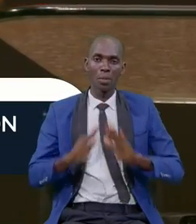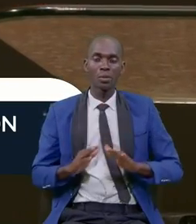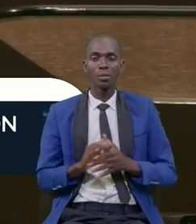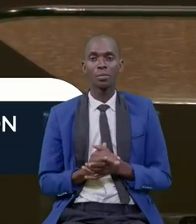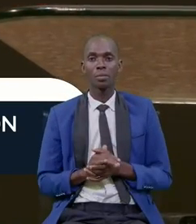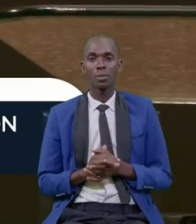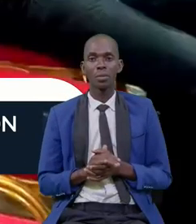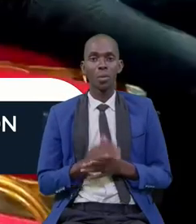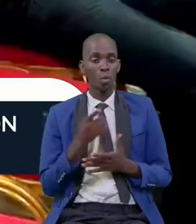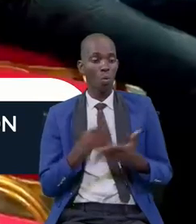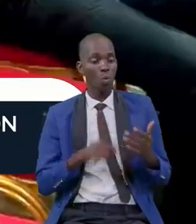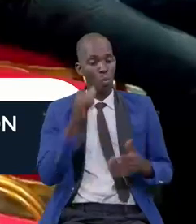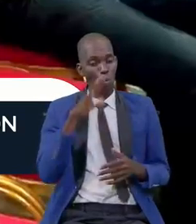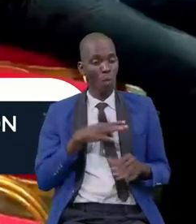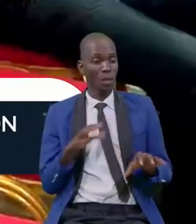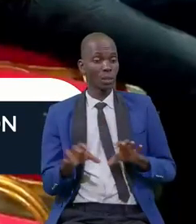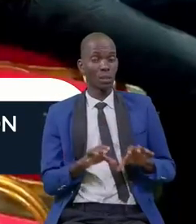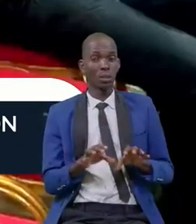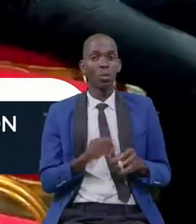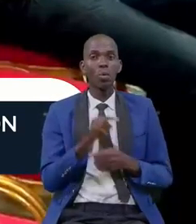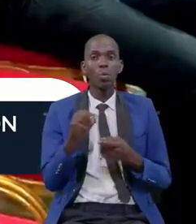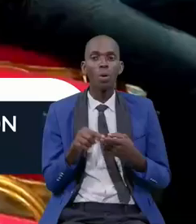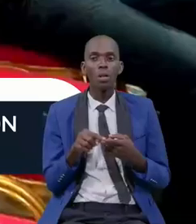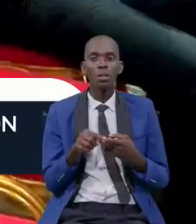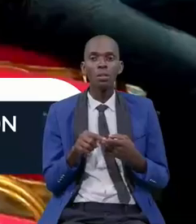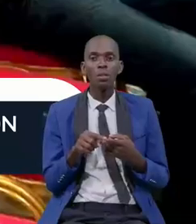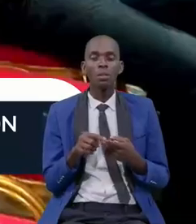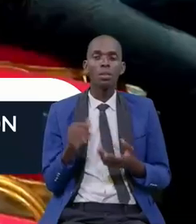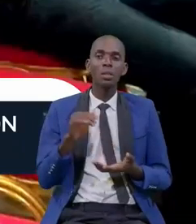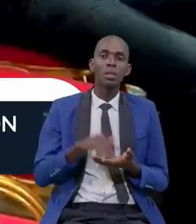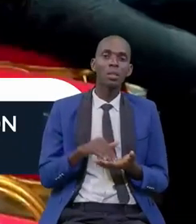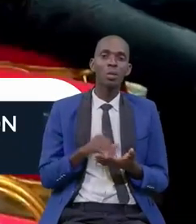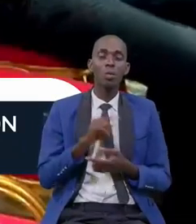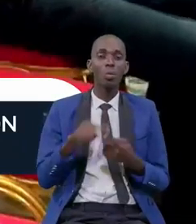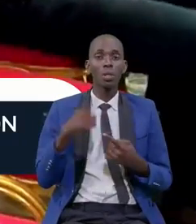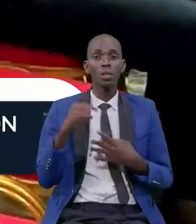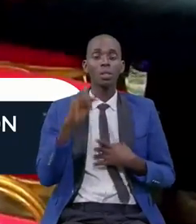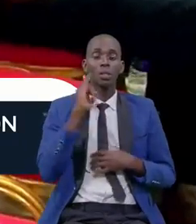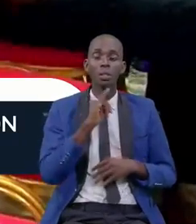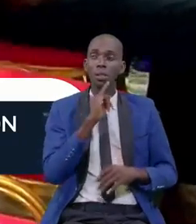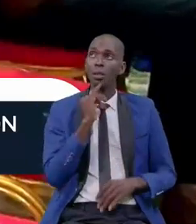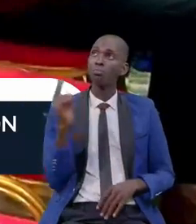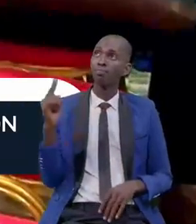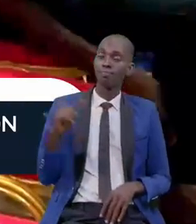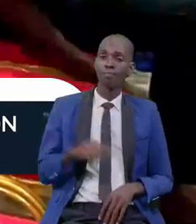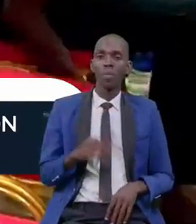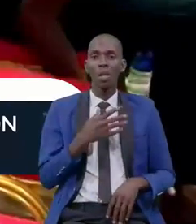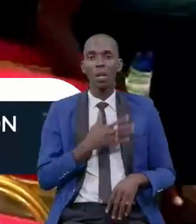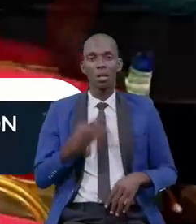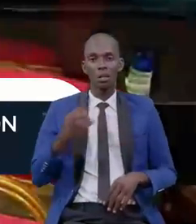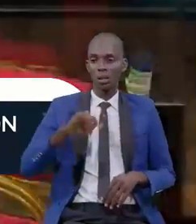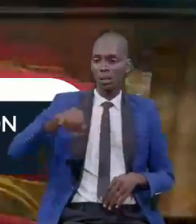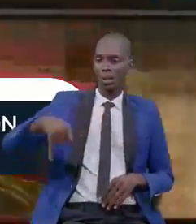la paix. Ce qu'elle a fait lorsque ils sont arrivés, lorsque les Israélites étaient venus et que